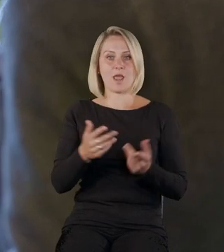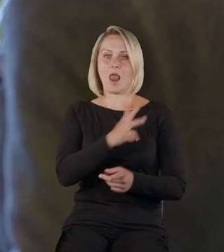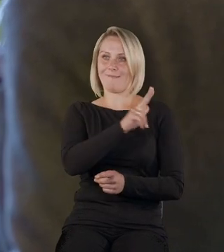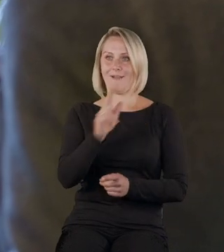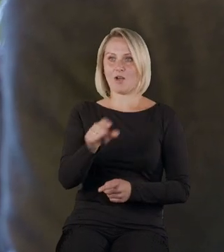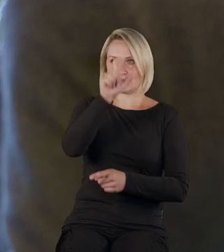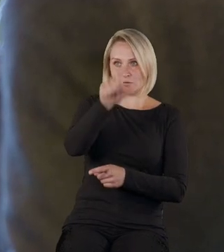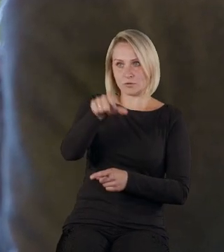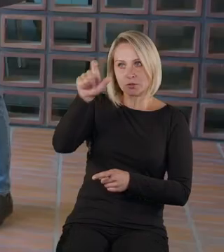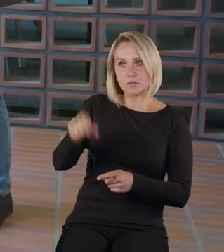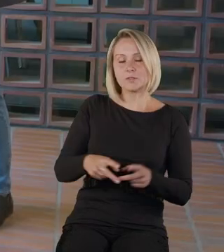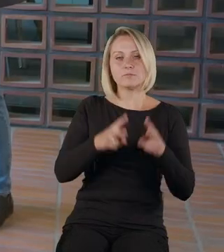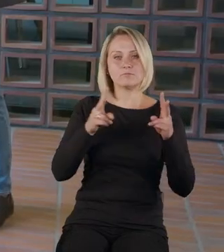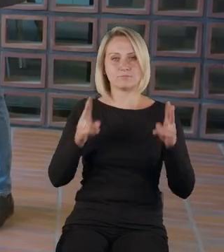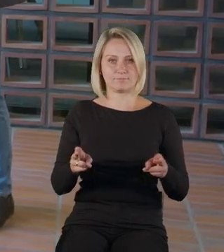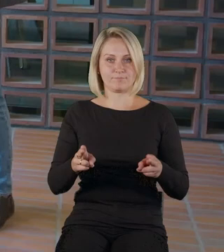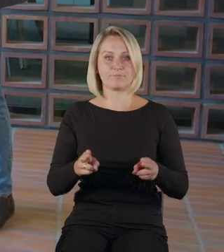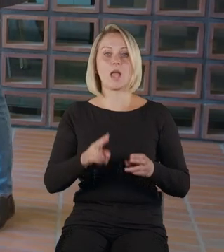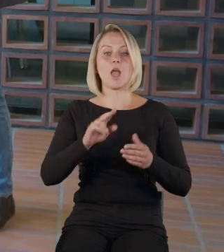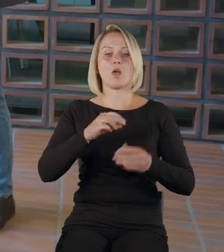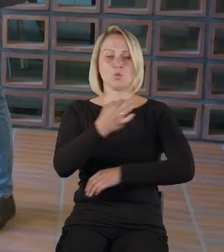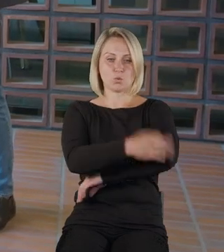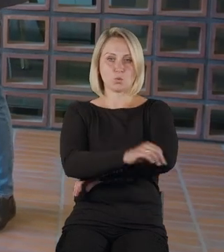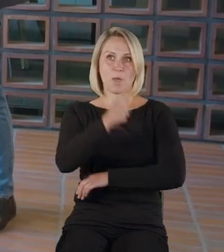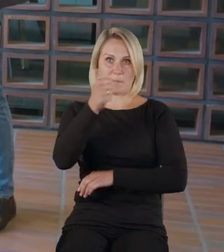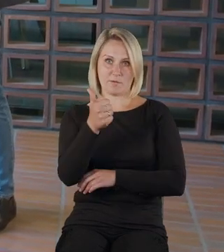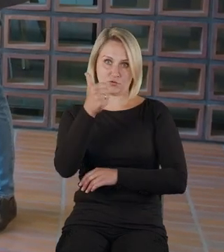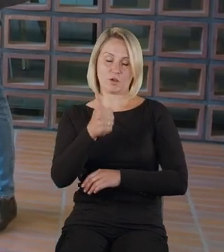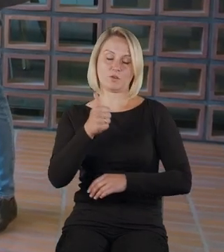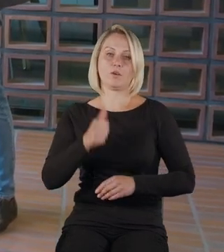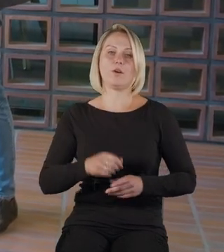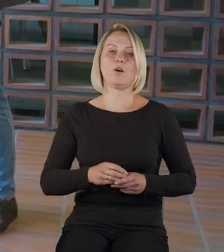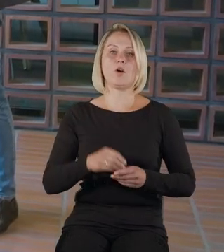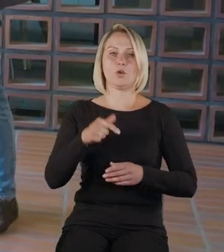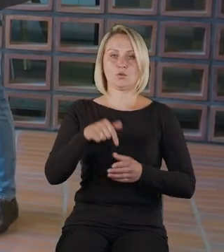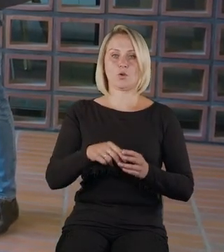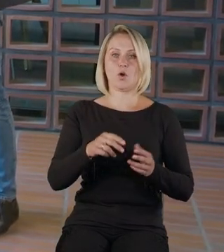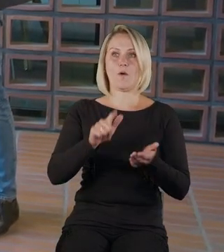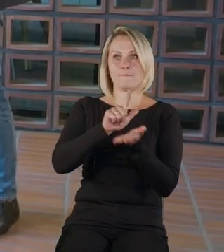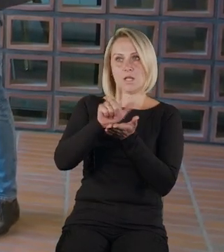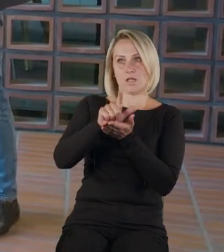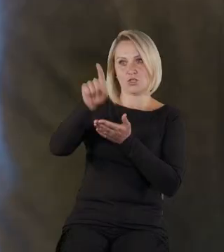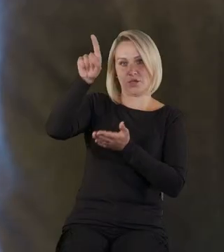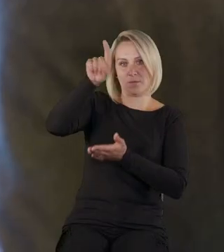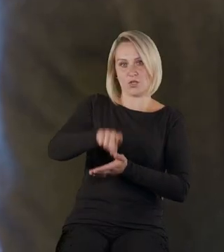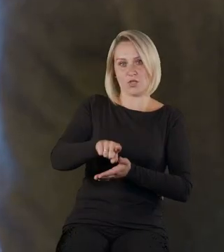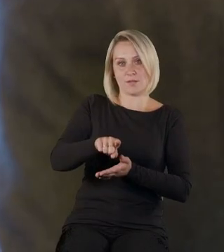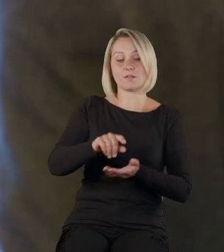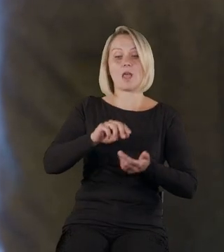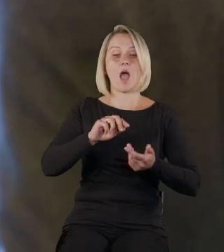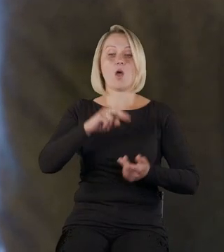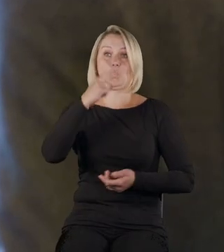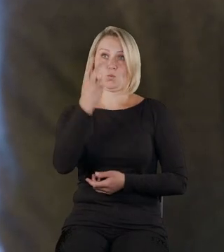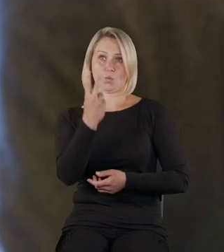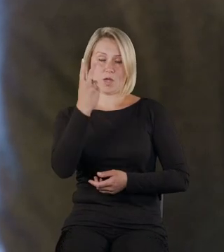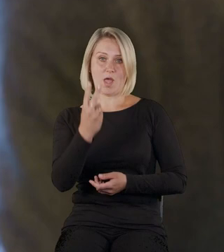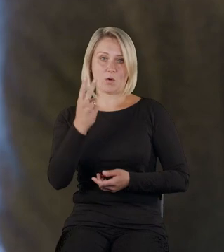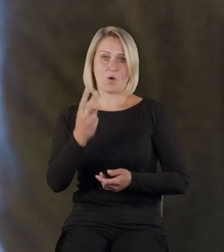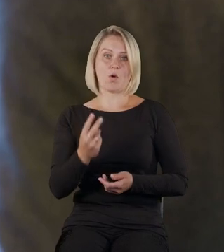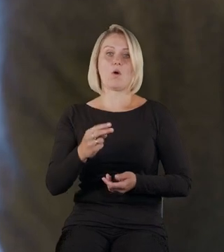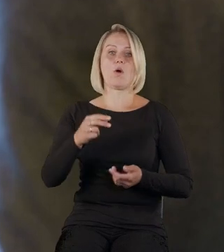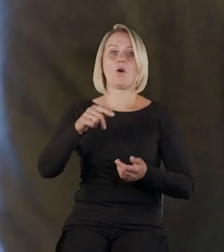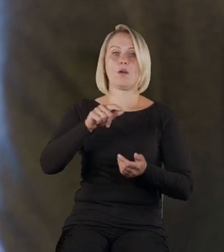każdego studenta. Studia pierwszego stopnia to jest pula 12 miesięcy. Przy studiach drugiego stopnia jest to